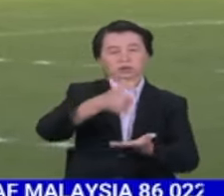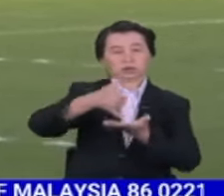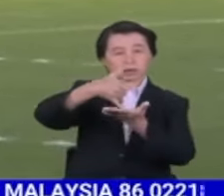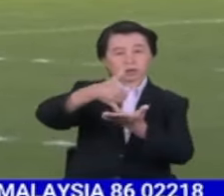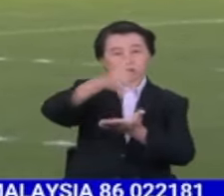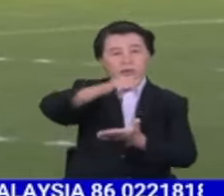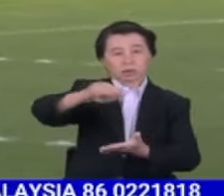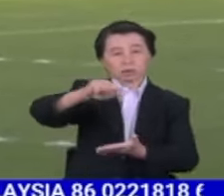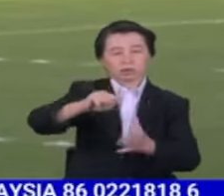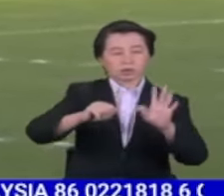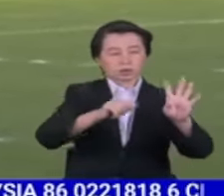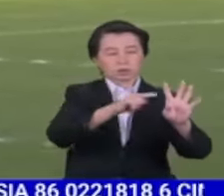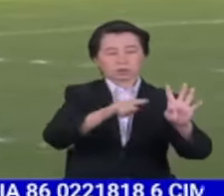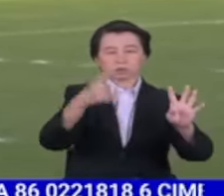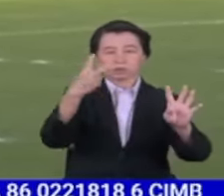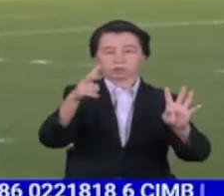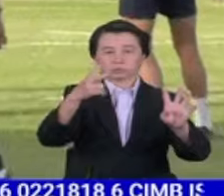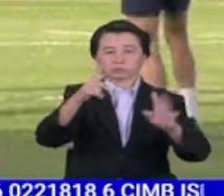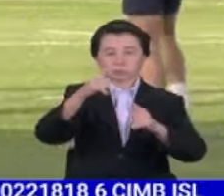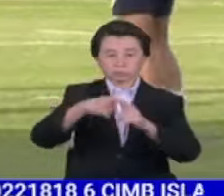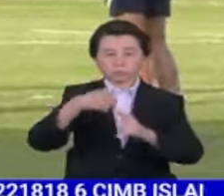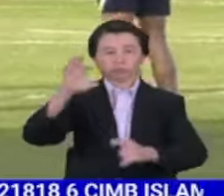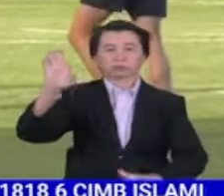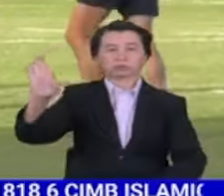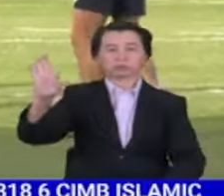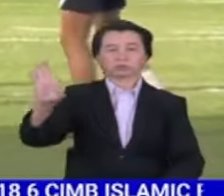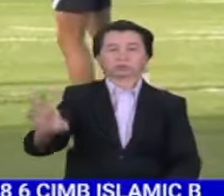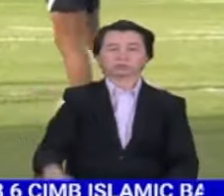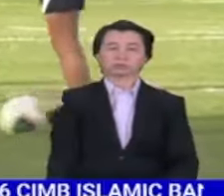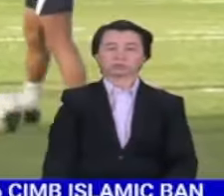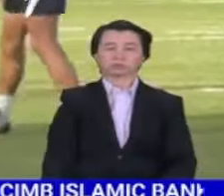bermula dari 4 hingga 12 September